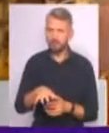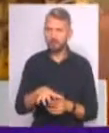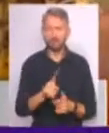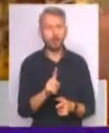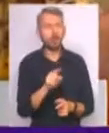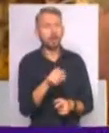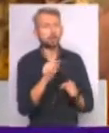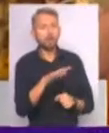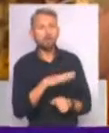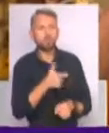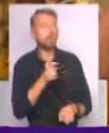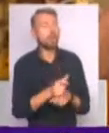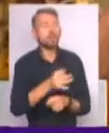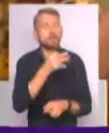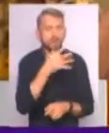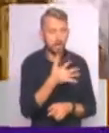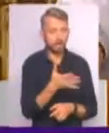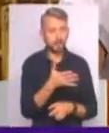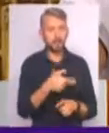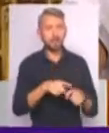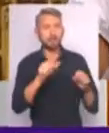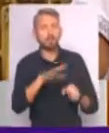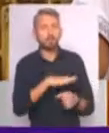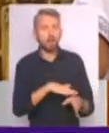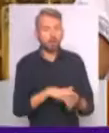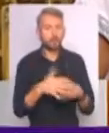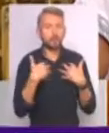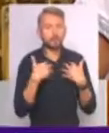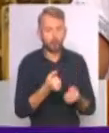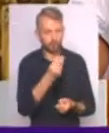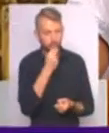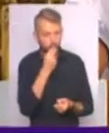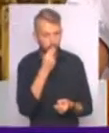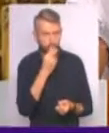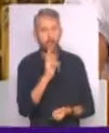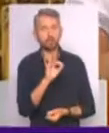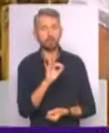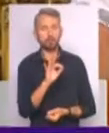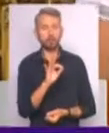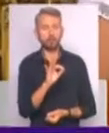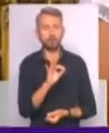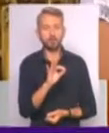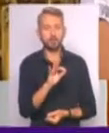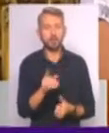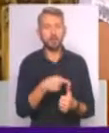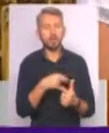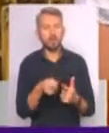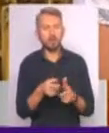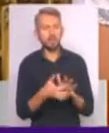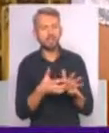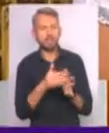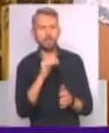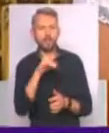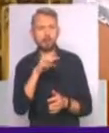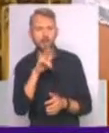він йому може бути дуже подобається. Вот. Мало того, це може бути абсолютно здоровий продукт, но либо недостаток ферментів,